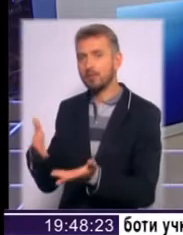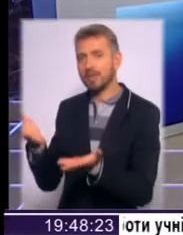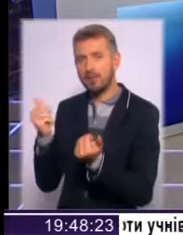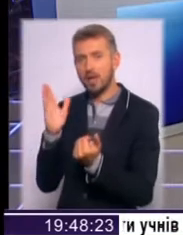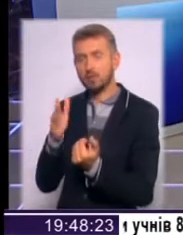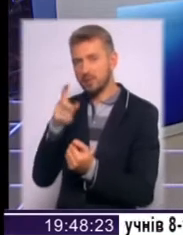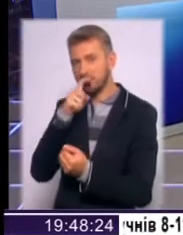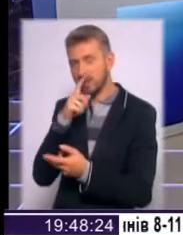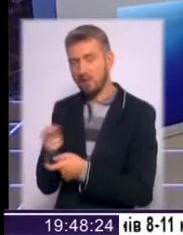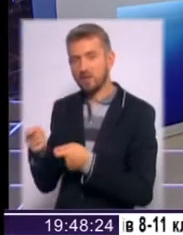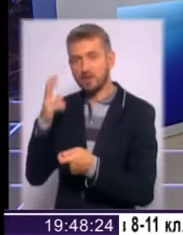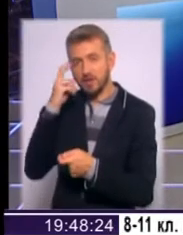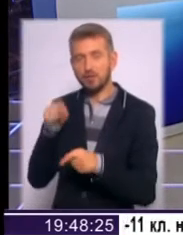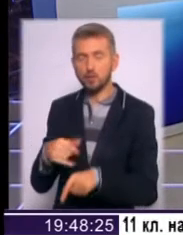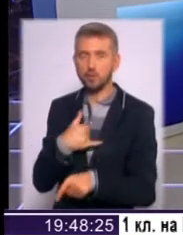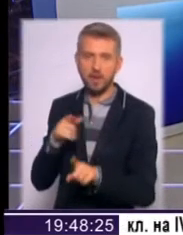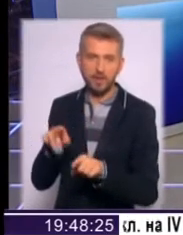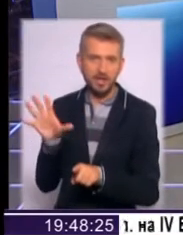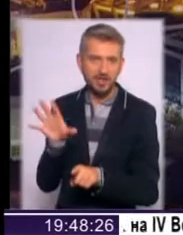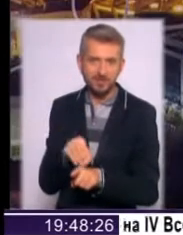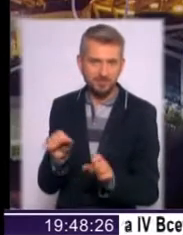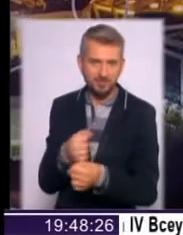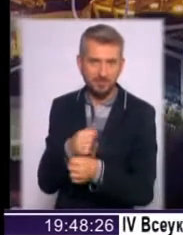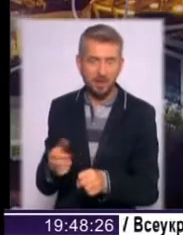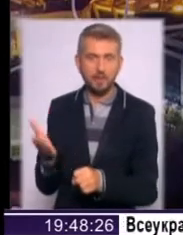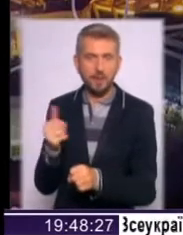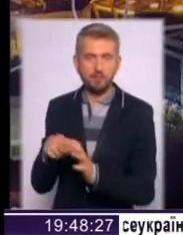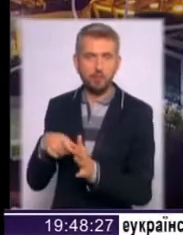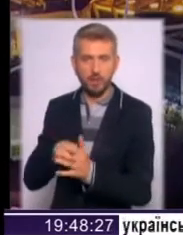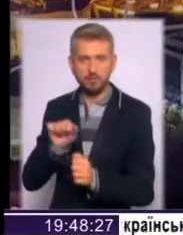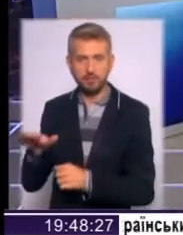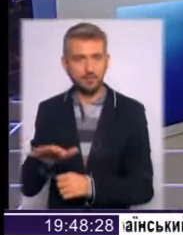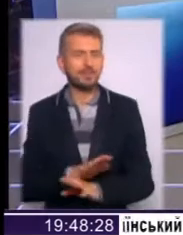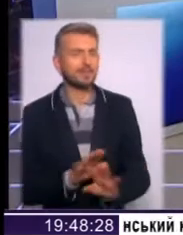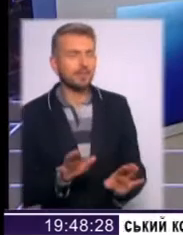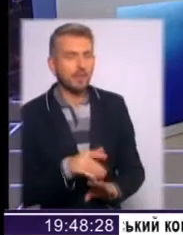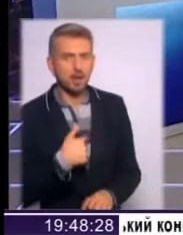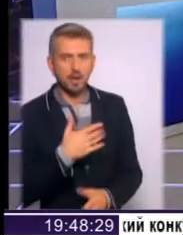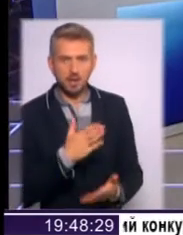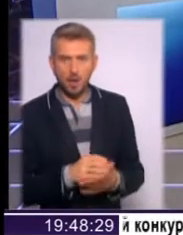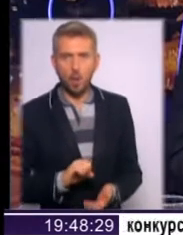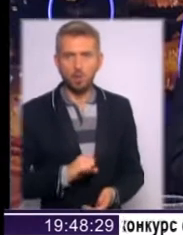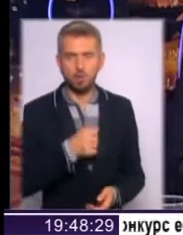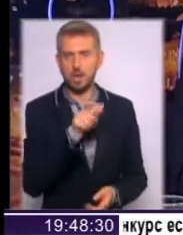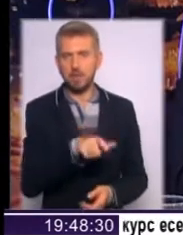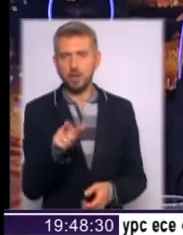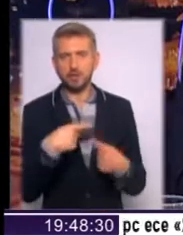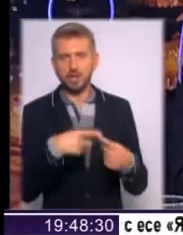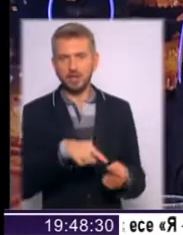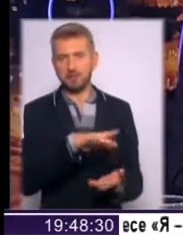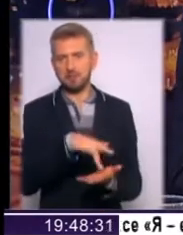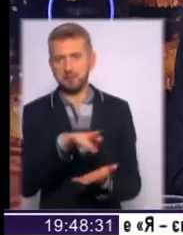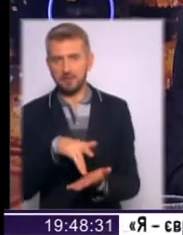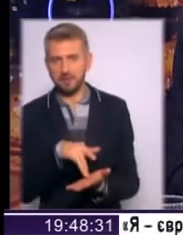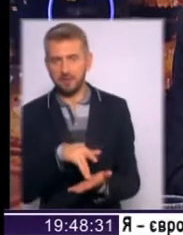до Києва. Тут теж в нас це не гумове. Давайте тепер до Донецька. Абсолютно, є обурення мешканців інших населених пунктів.